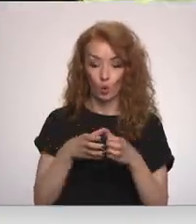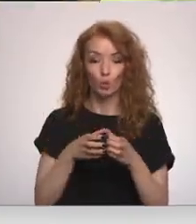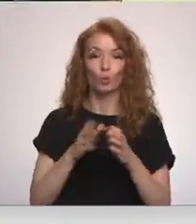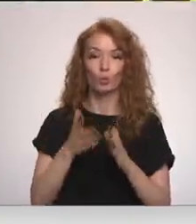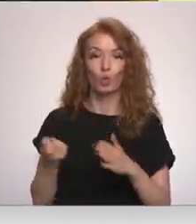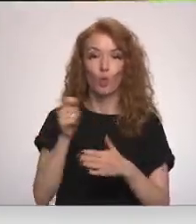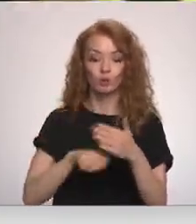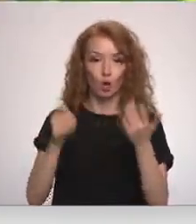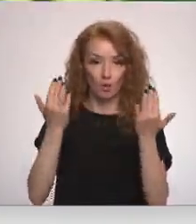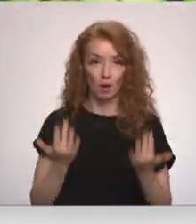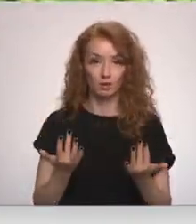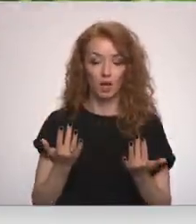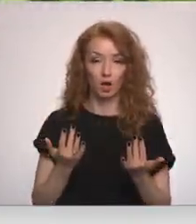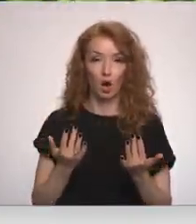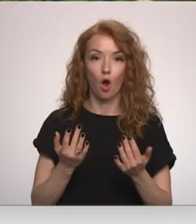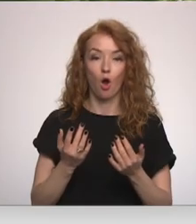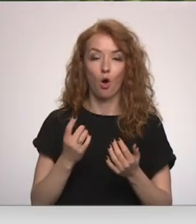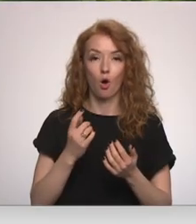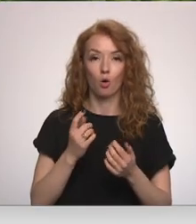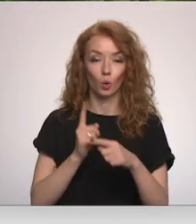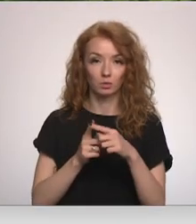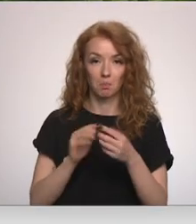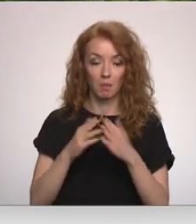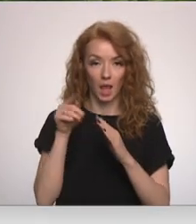gada noslēguma pasākumā Krustpilī, Varakļānos un